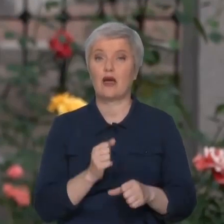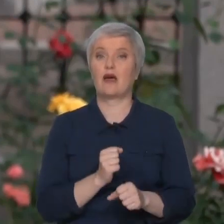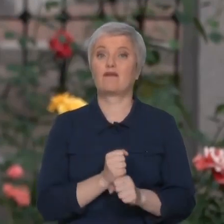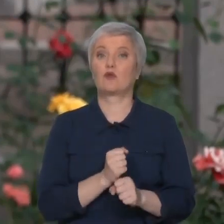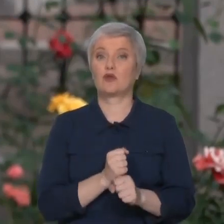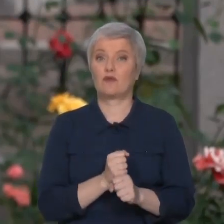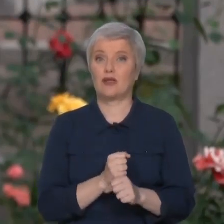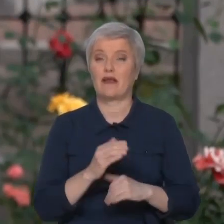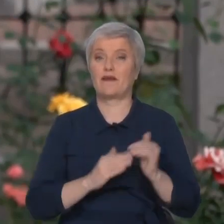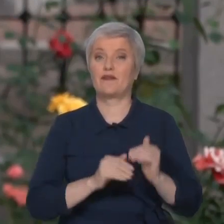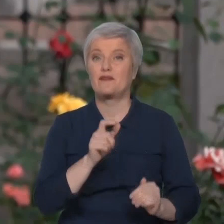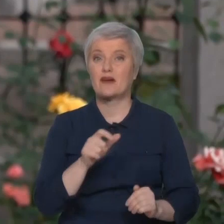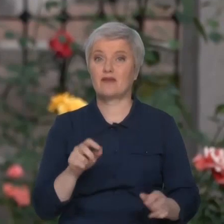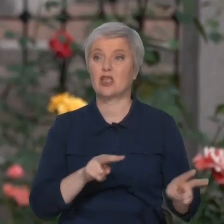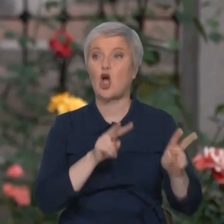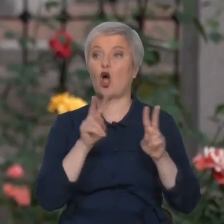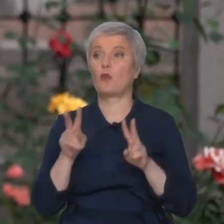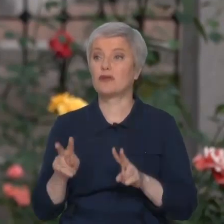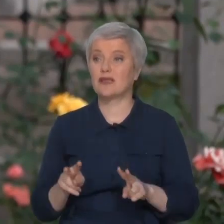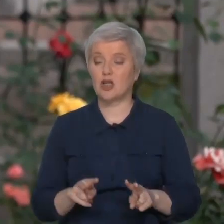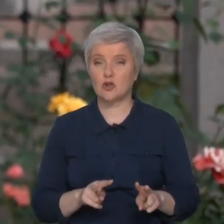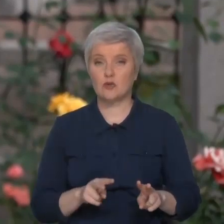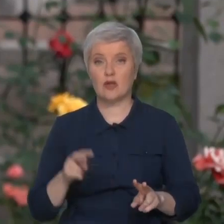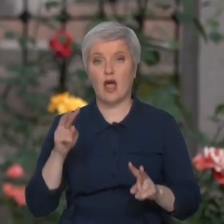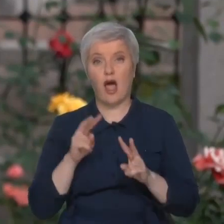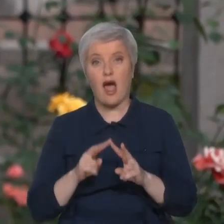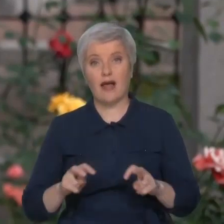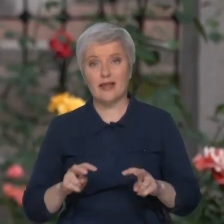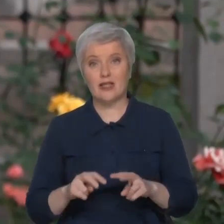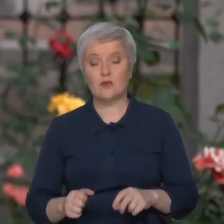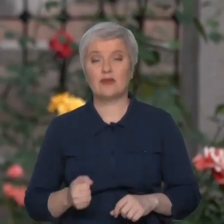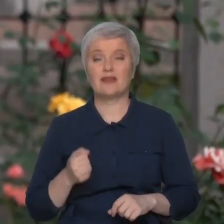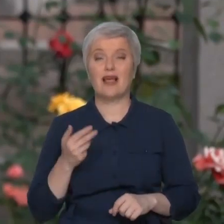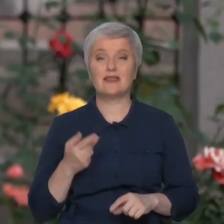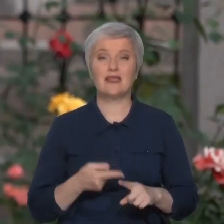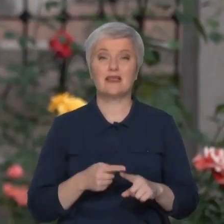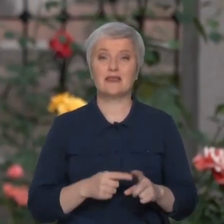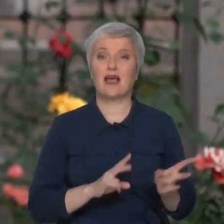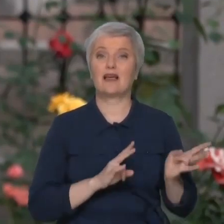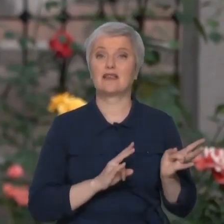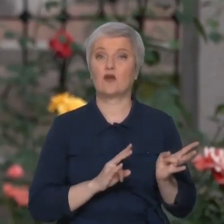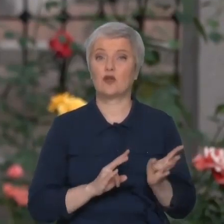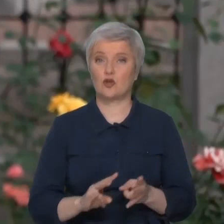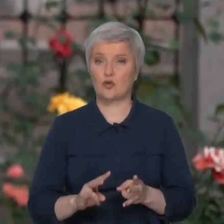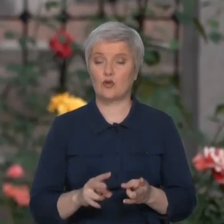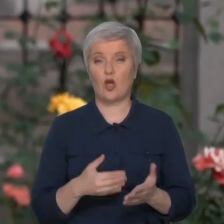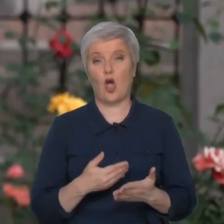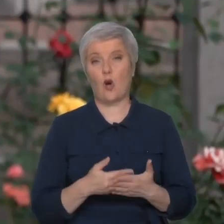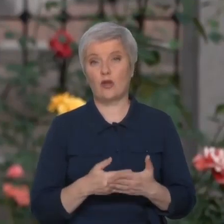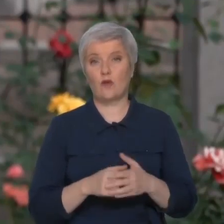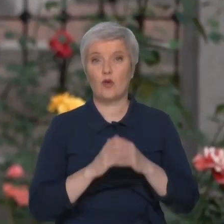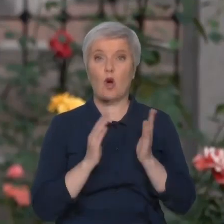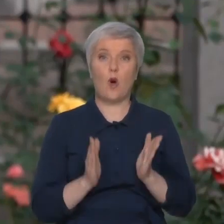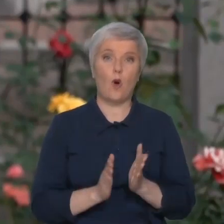Табурця, фахівці нині обстежують його і аналізують, наскільки це завдало шкоди. І орієнтовні